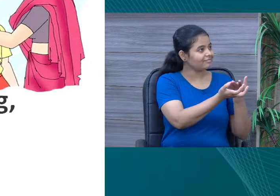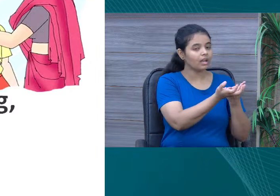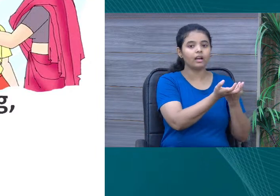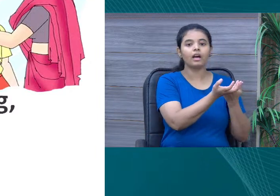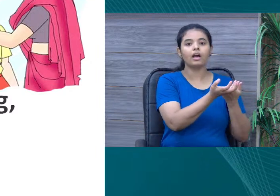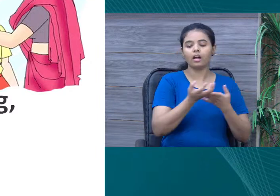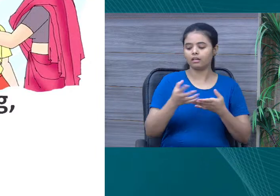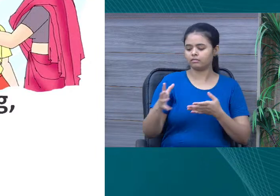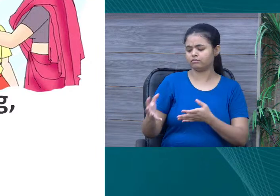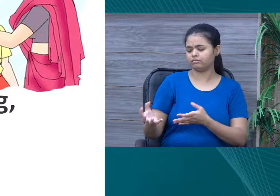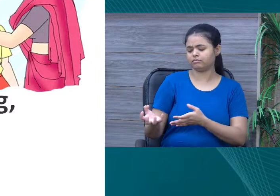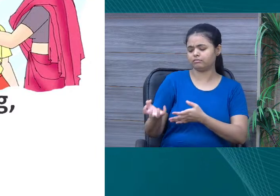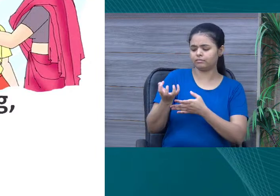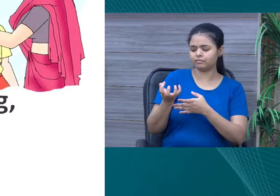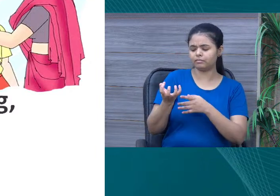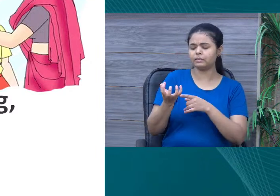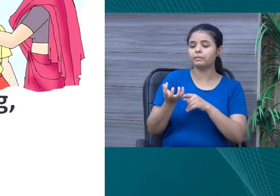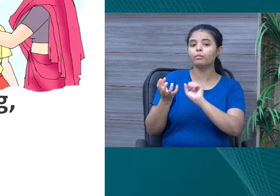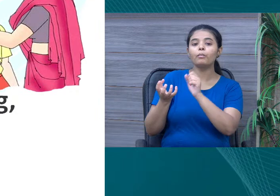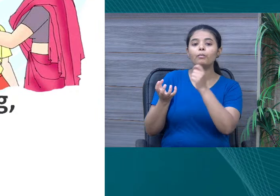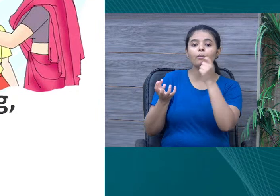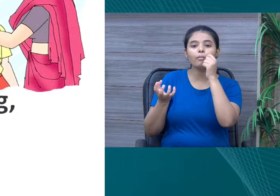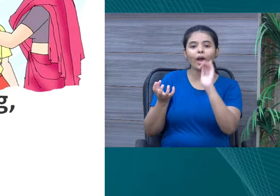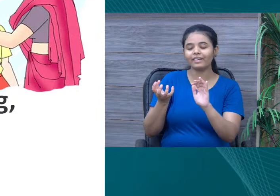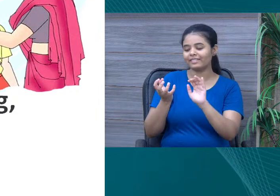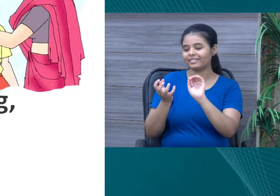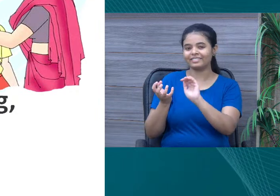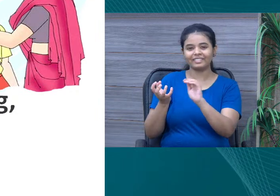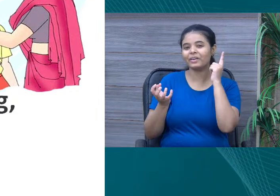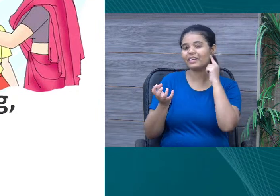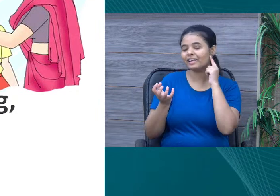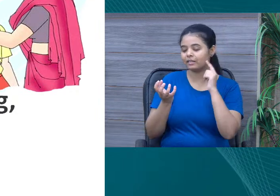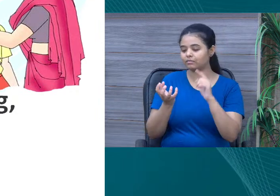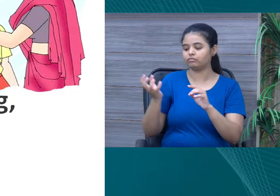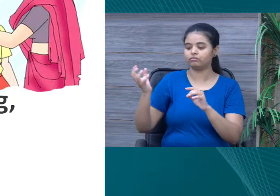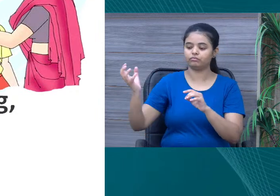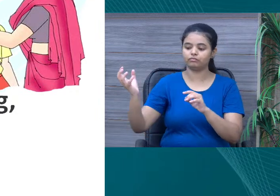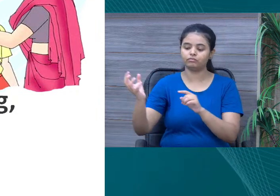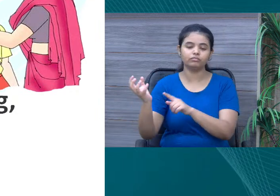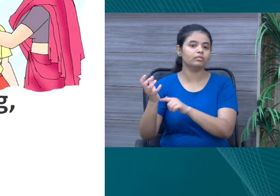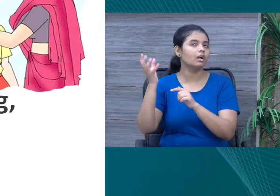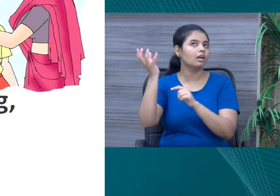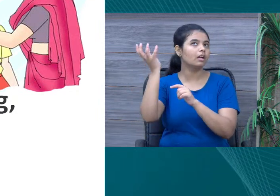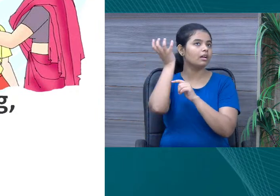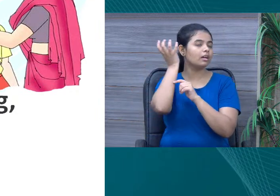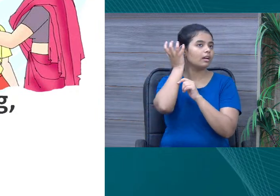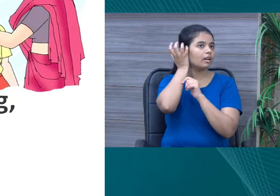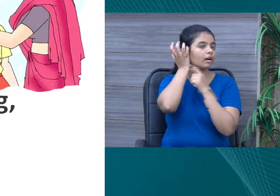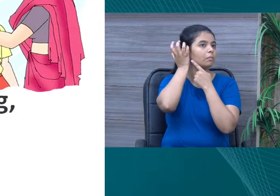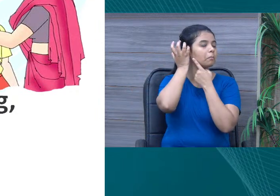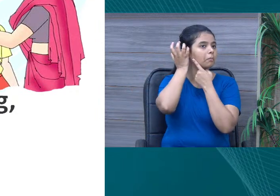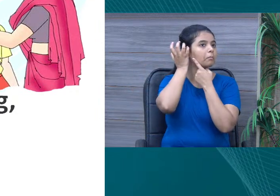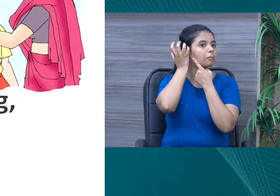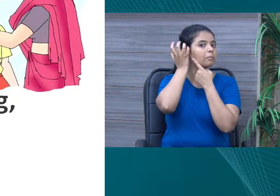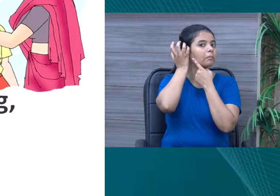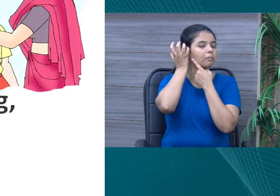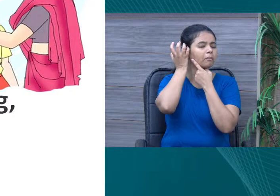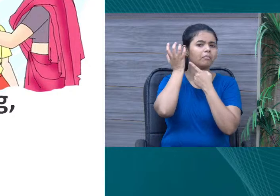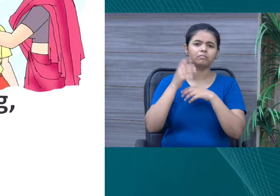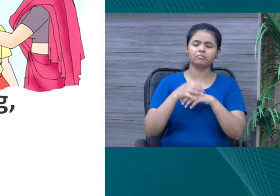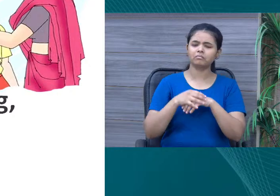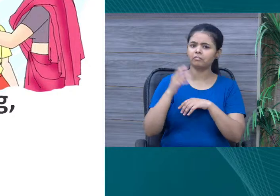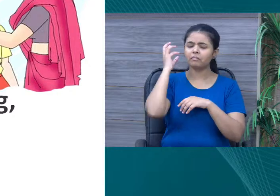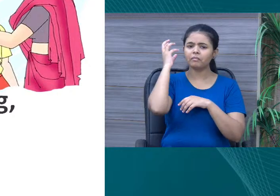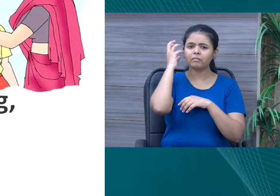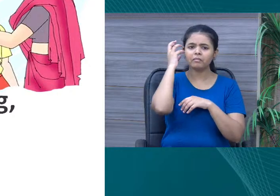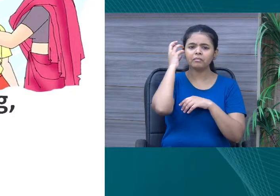हाथ में पकड़ाया और उसके कानों के पास लेके गए, because from the ear you can hear. So child was little surprised कि मामा ये चीज